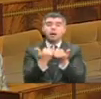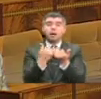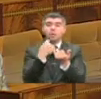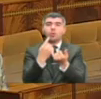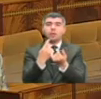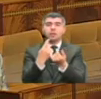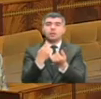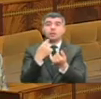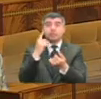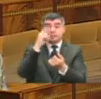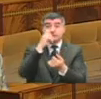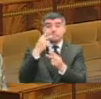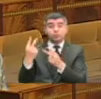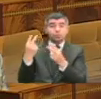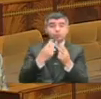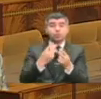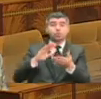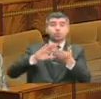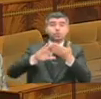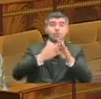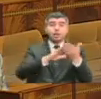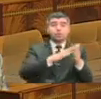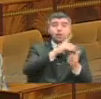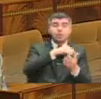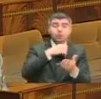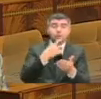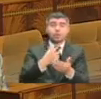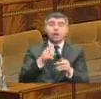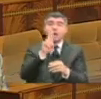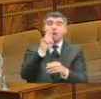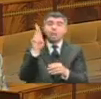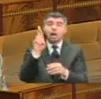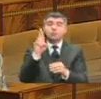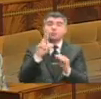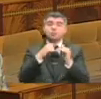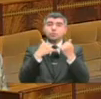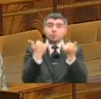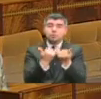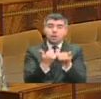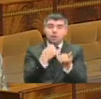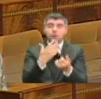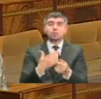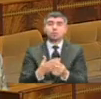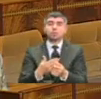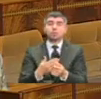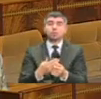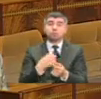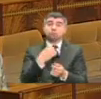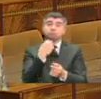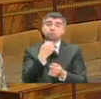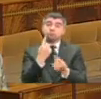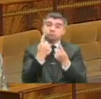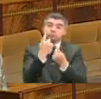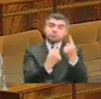واحد الجمعيات وجمعيات ما حضروش، جيتوا ثاني درتوا مناظره ديال الرباط، الجمعيات اللي ما حضروش في الصخيرات جبتوهم الرباط، هذا